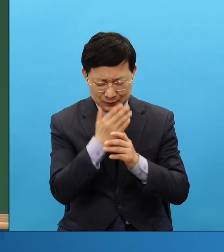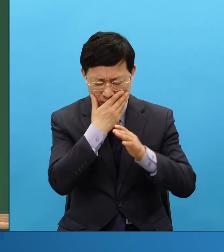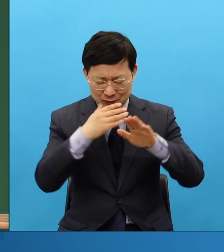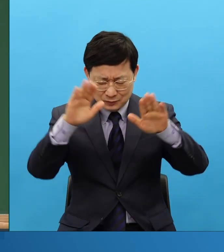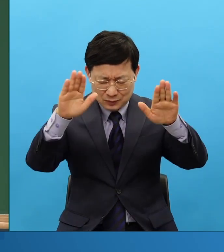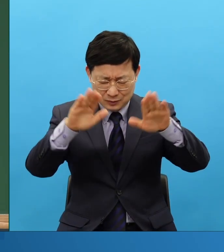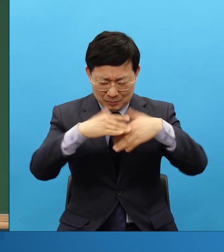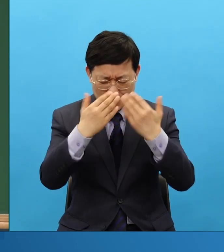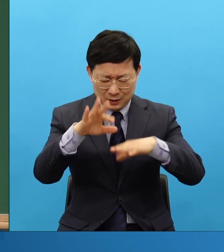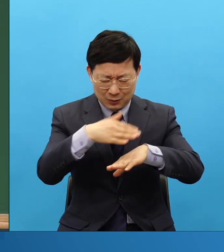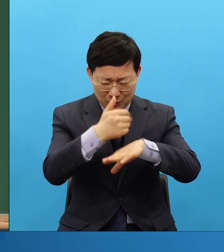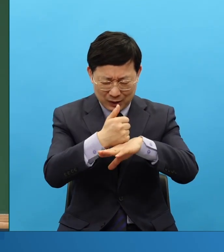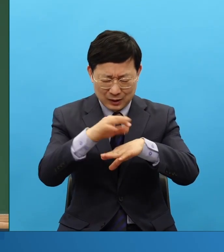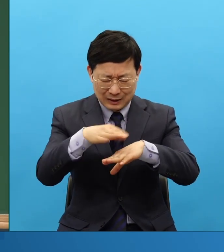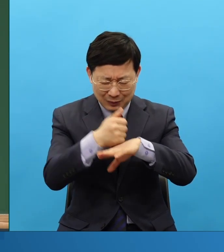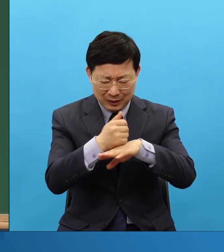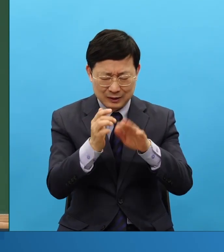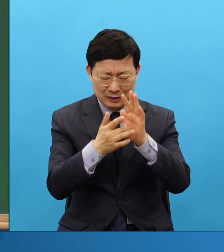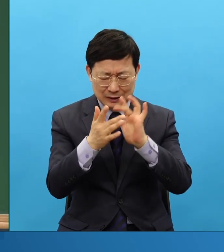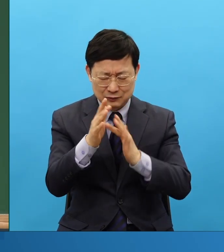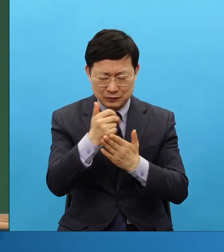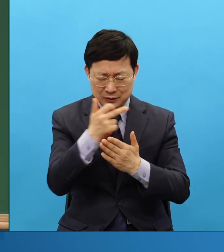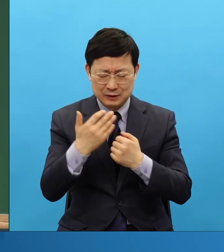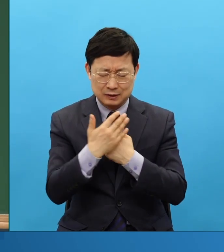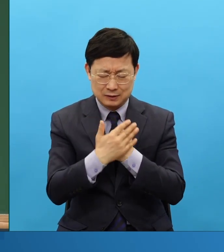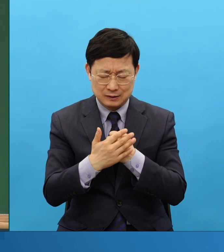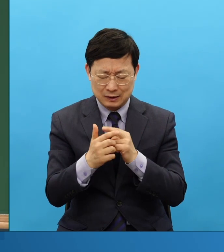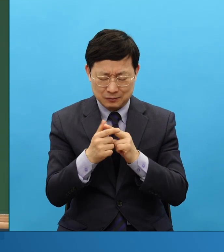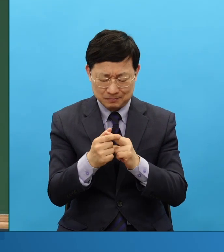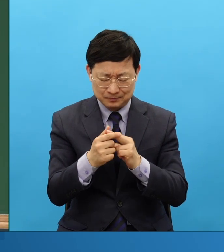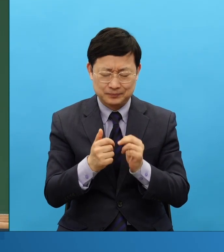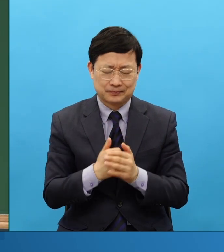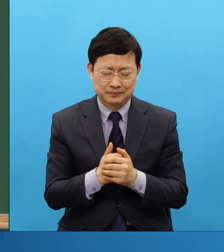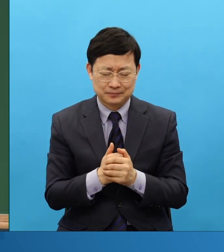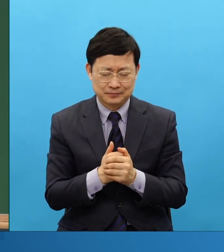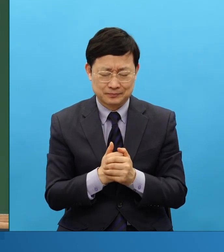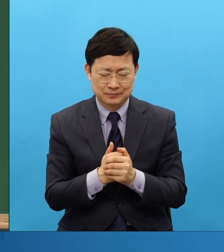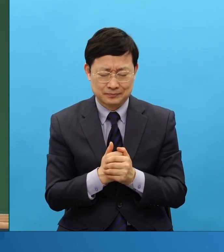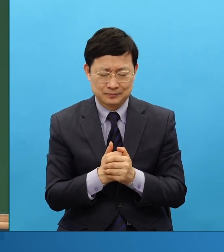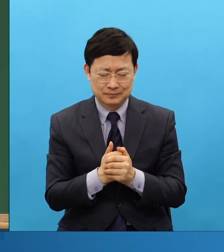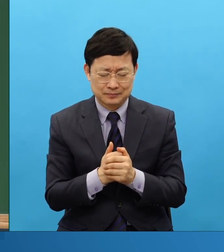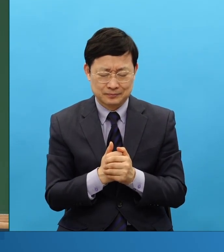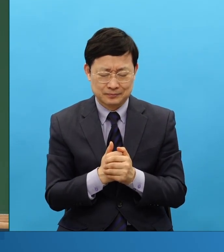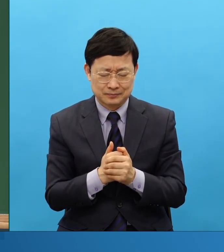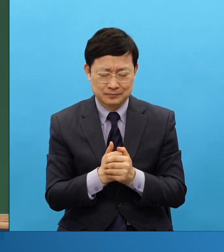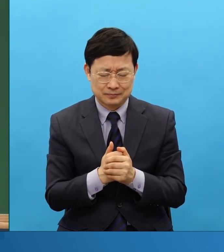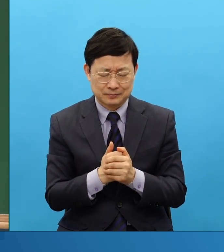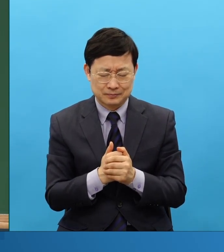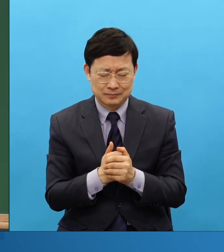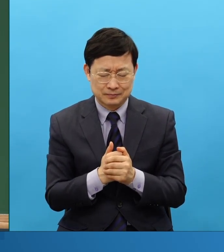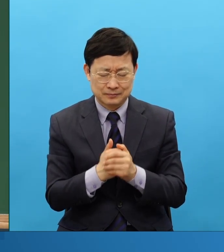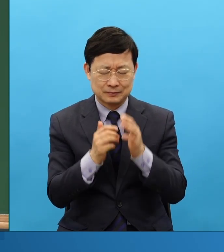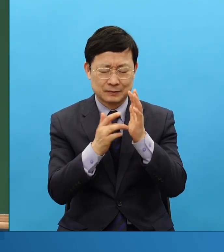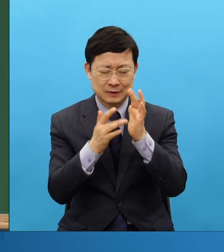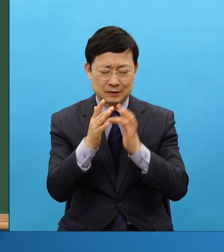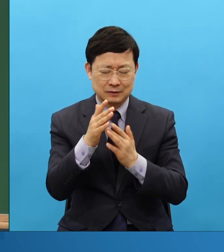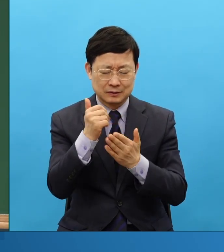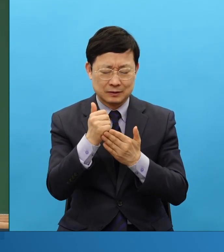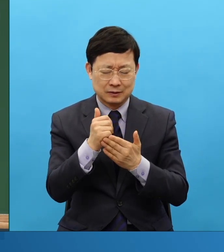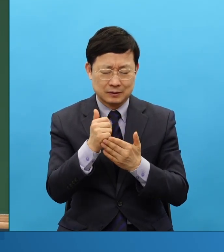만왕의 왕이신 주 예수 그리스도의 은혜와 Now by the grace of our Lord Jesus Christ who is the King of all kings 예수 그리스도의